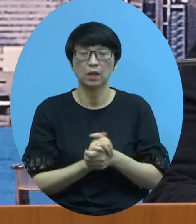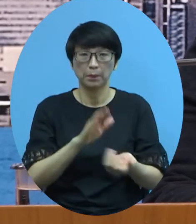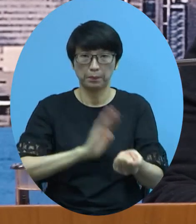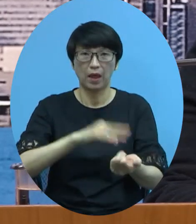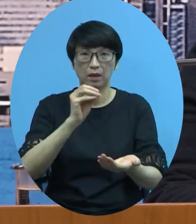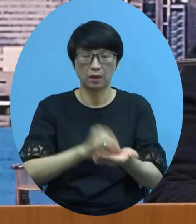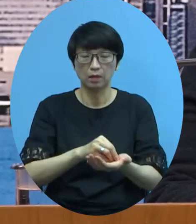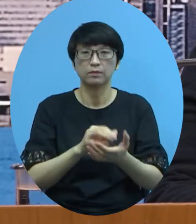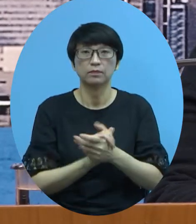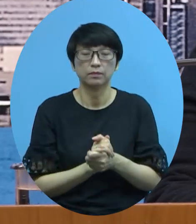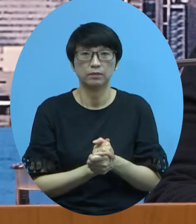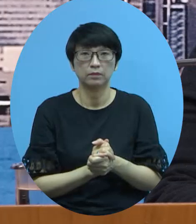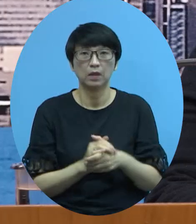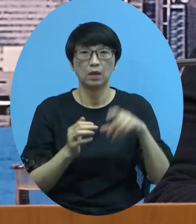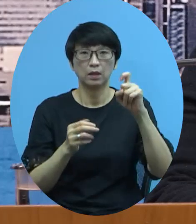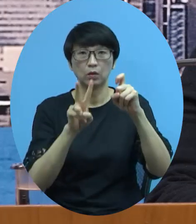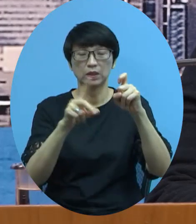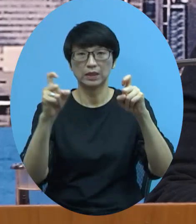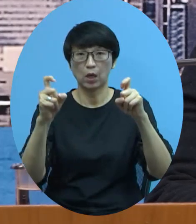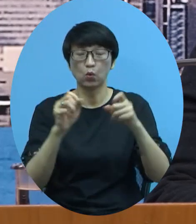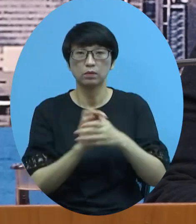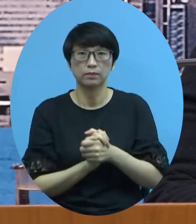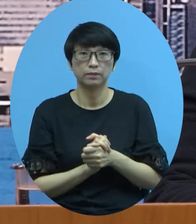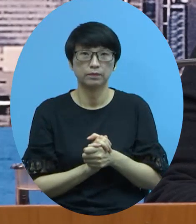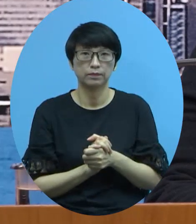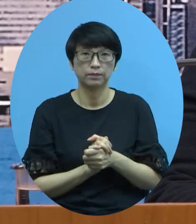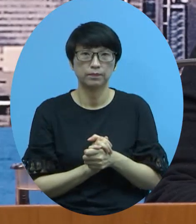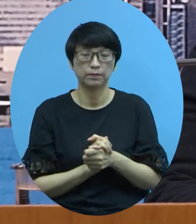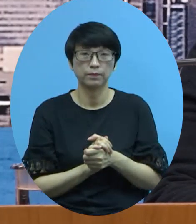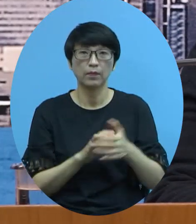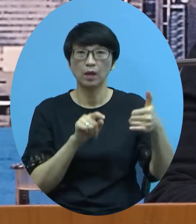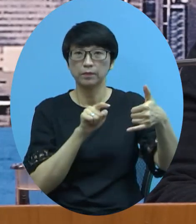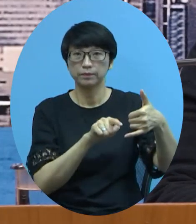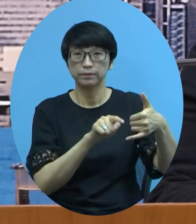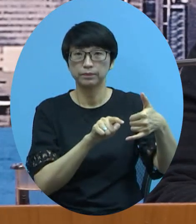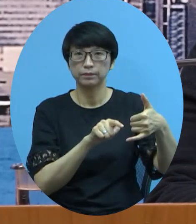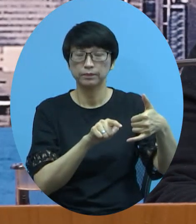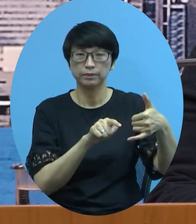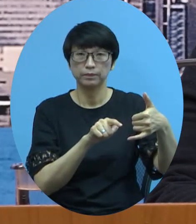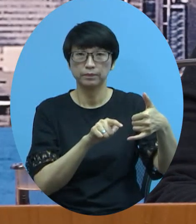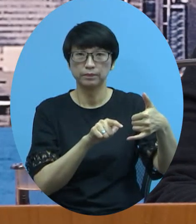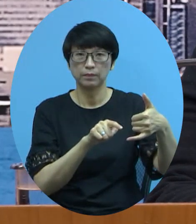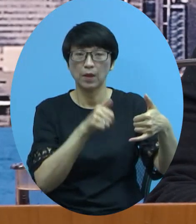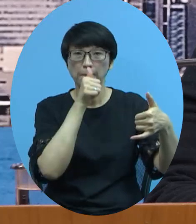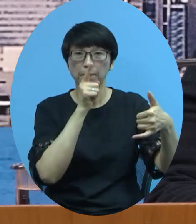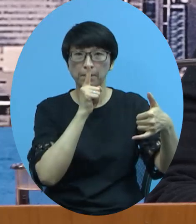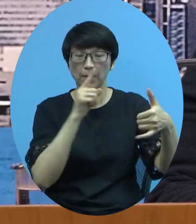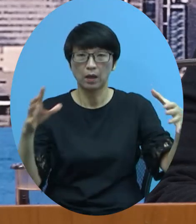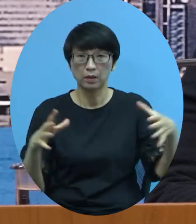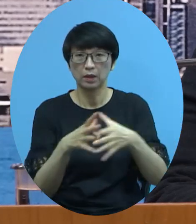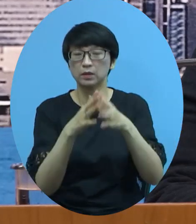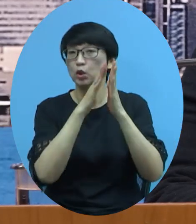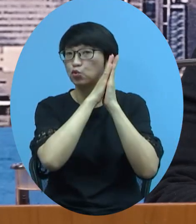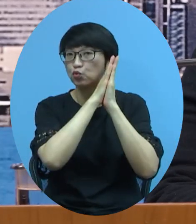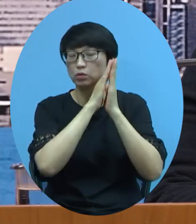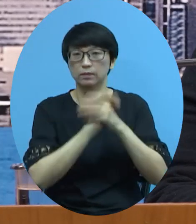嘅。咁另外咧929個宗個案咧，其實佢就係佢哋同爸爸媽媽一齊住啦。咁